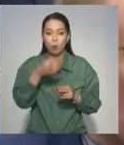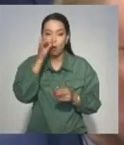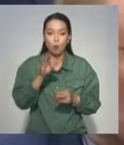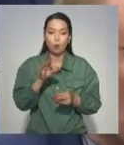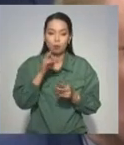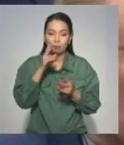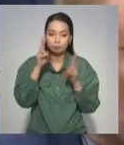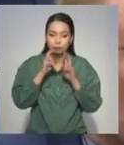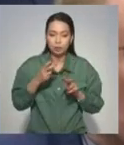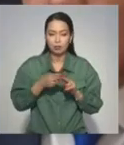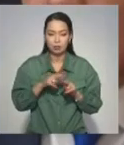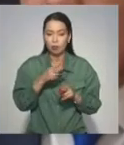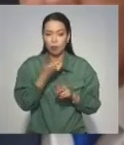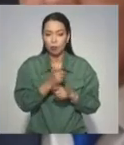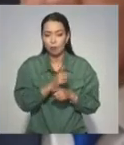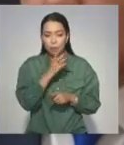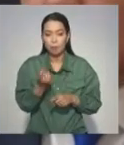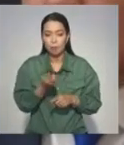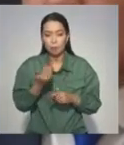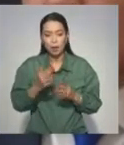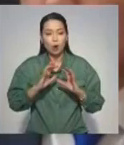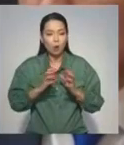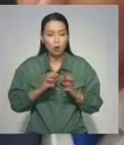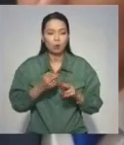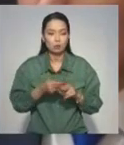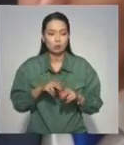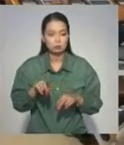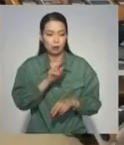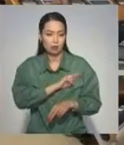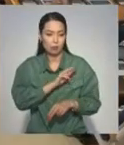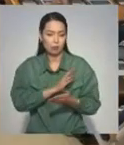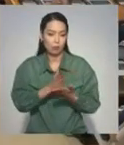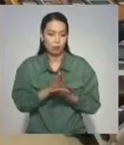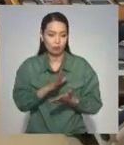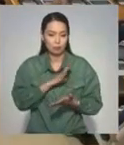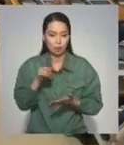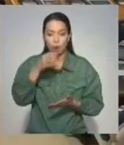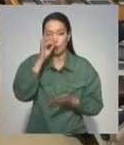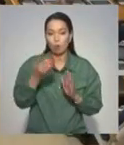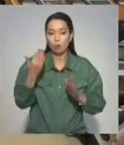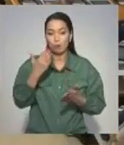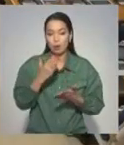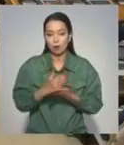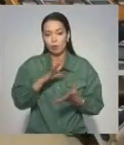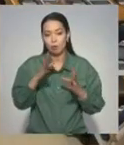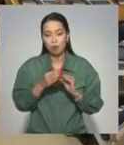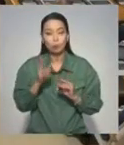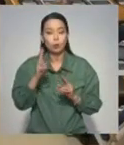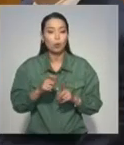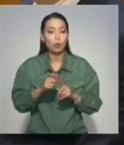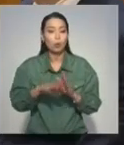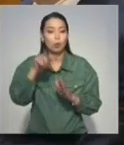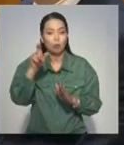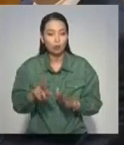қоса Смаиловтың кабинеті күрделі геосаяси жағдайда жұмыс жасады. Мәжілістің су жаңа депутаттарының барлығы қос қолын көтеріп ұсынылған